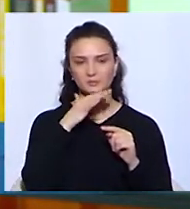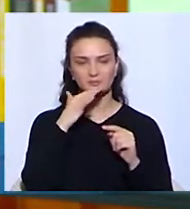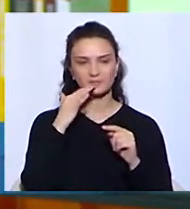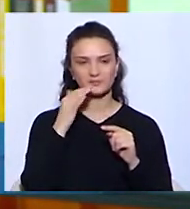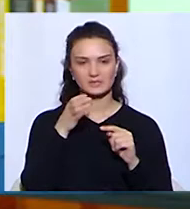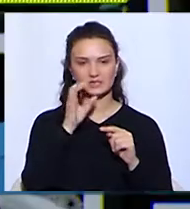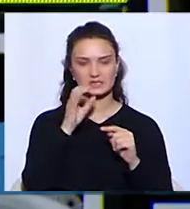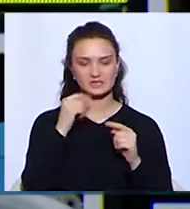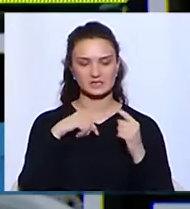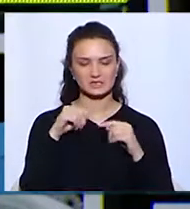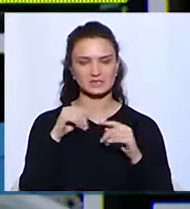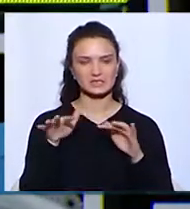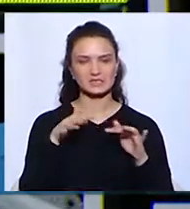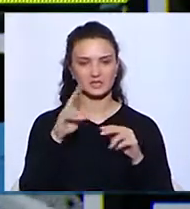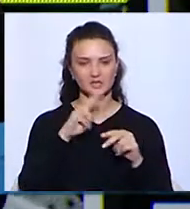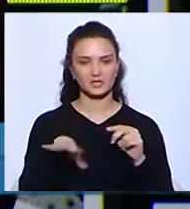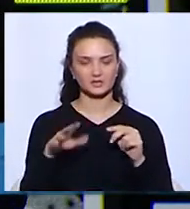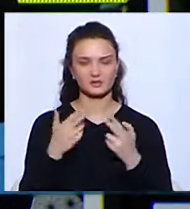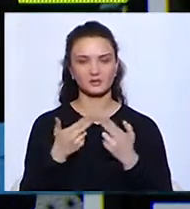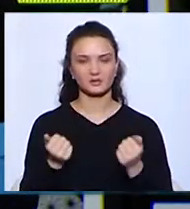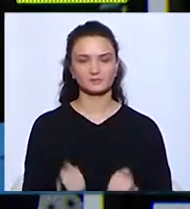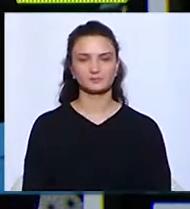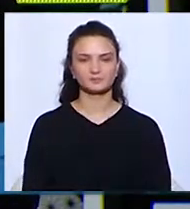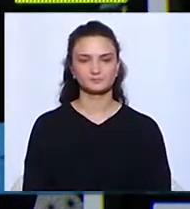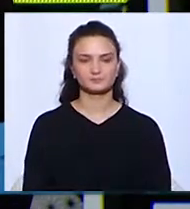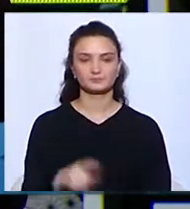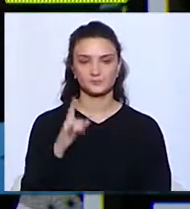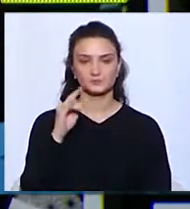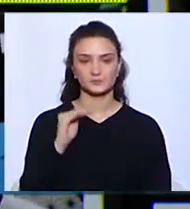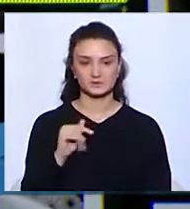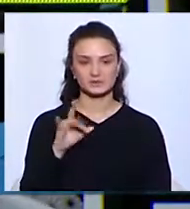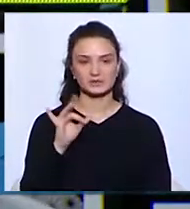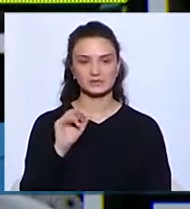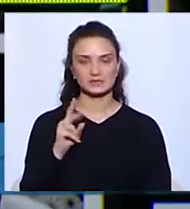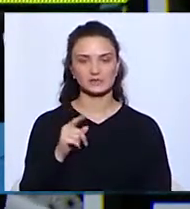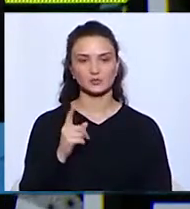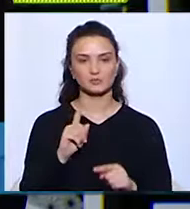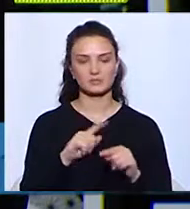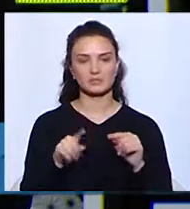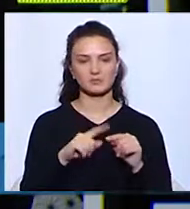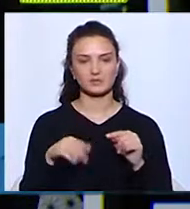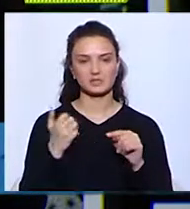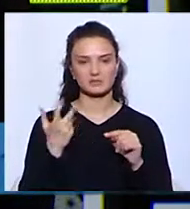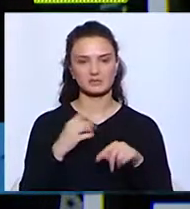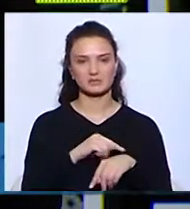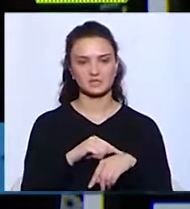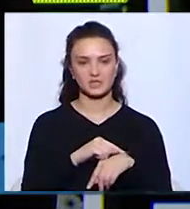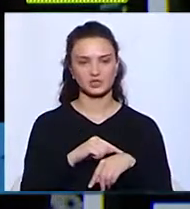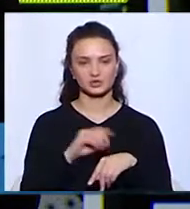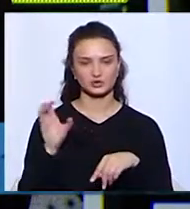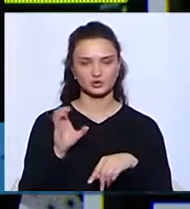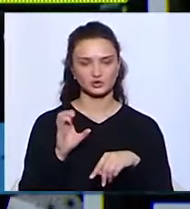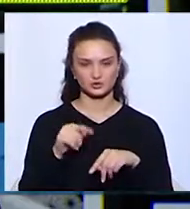რაოდენობით სითხე იკარგება. კი, ნამდვილად. რაც უფრო პატარაა ბავშვი, რისკი იმისა, რომ სწრაფად რამდენიმე საათში